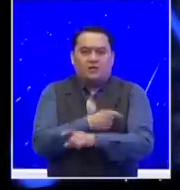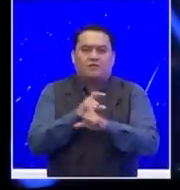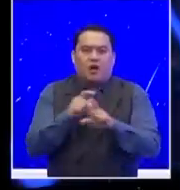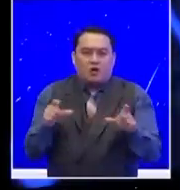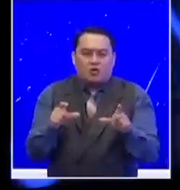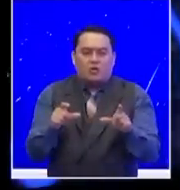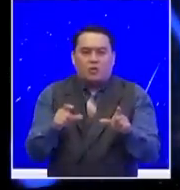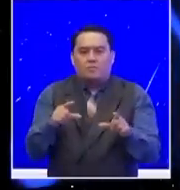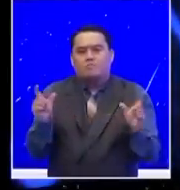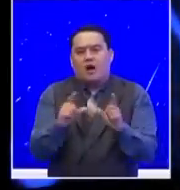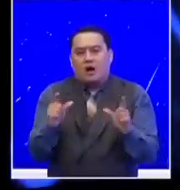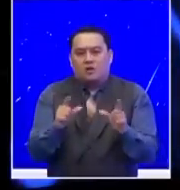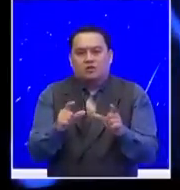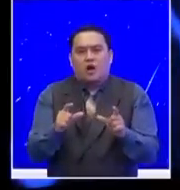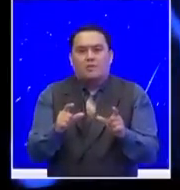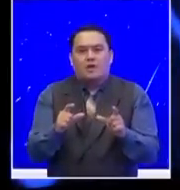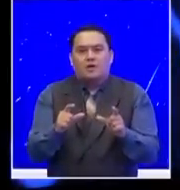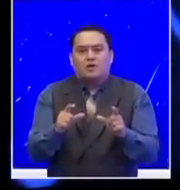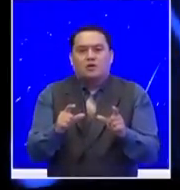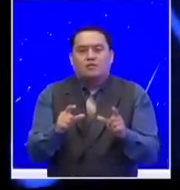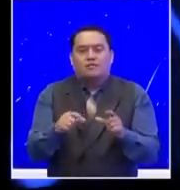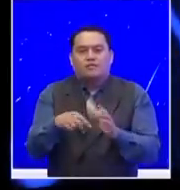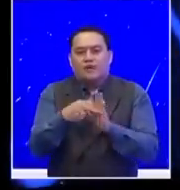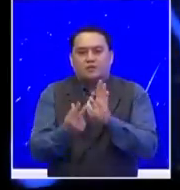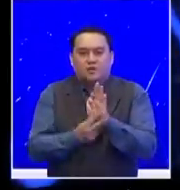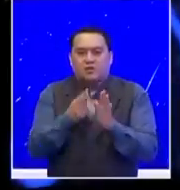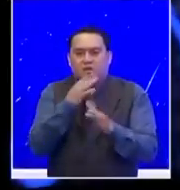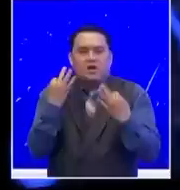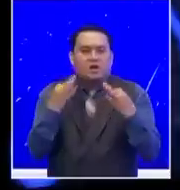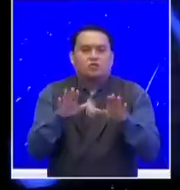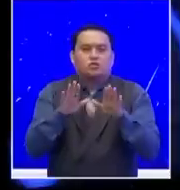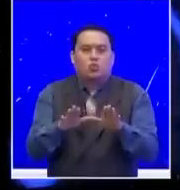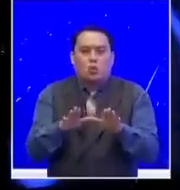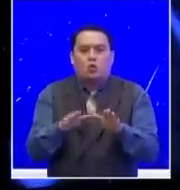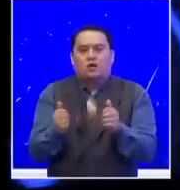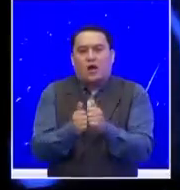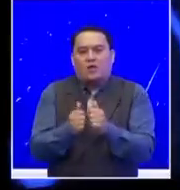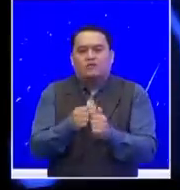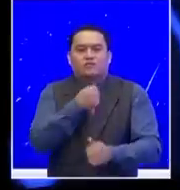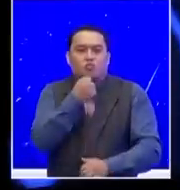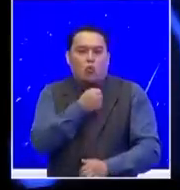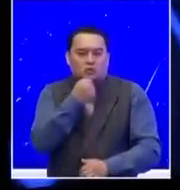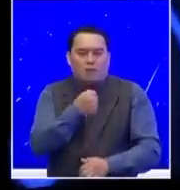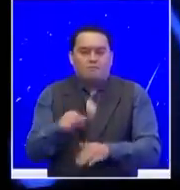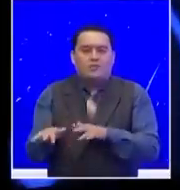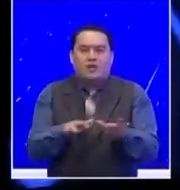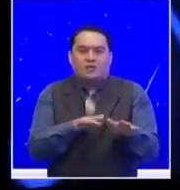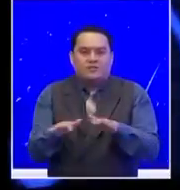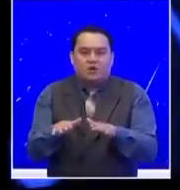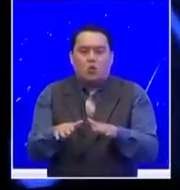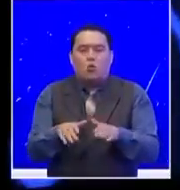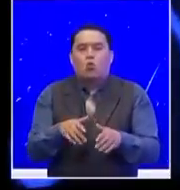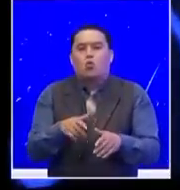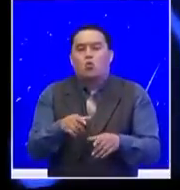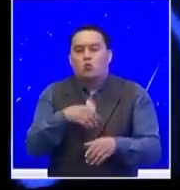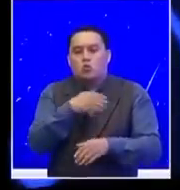организации, в ближайшие магазины и аптеки несовершеннолетним детям разрешается только в присутствии взрослых. Передвижение по улицам гражданам